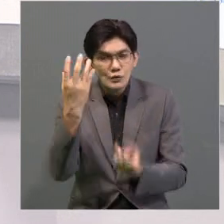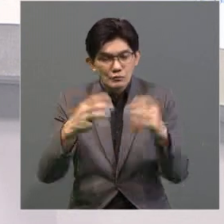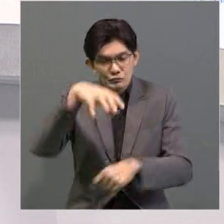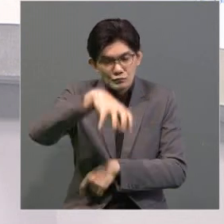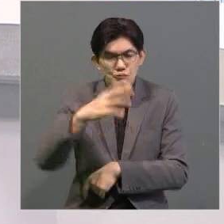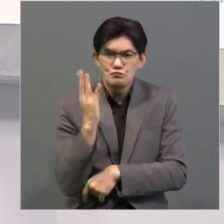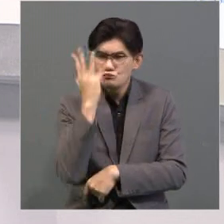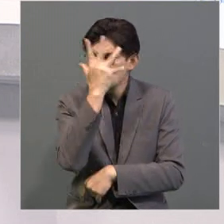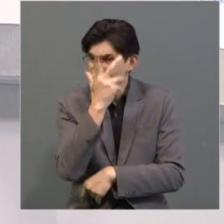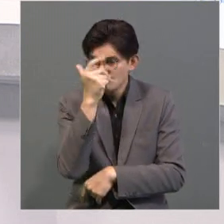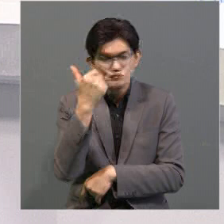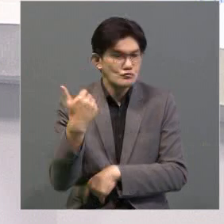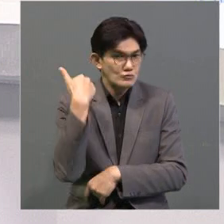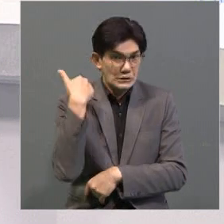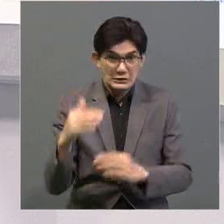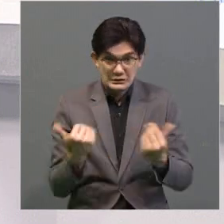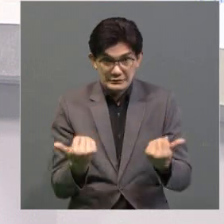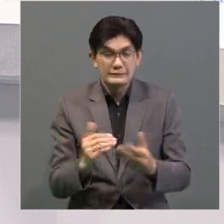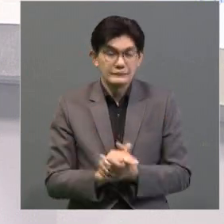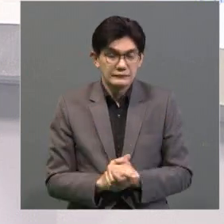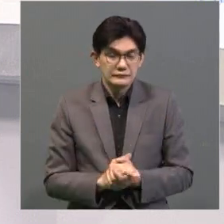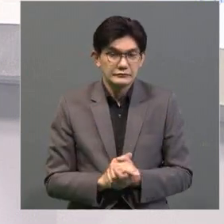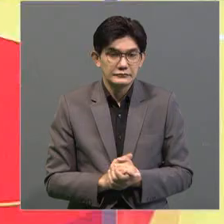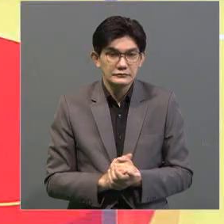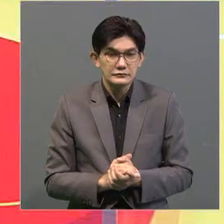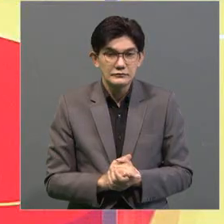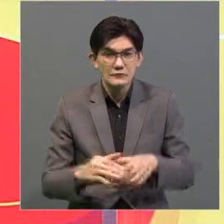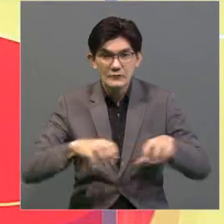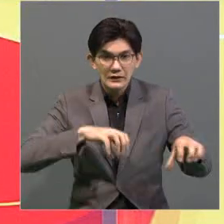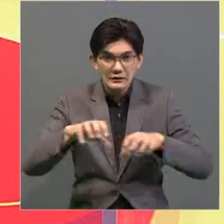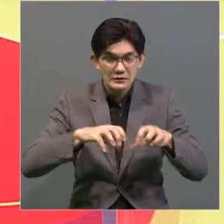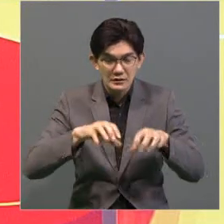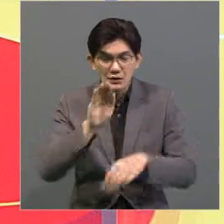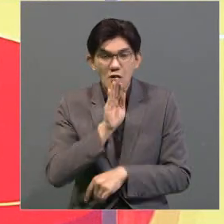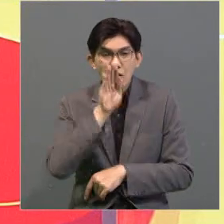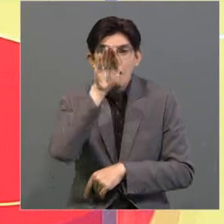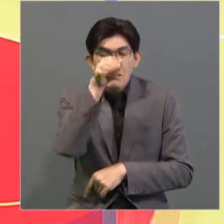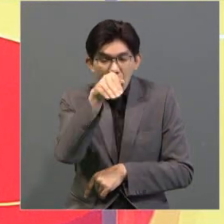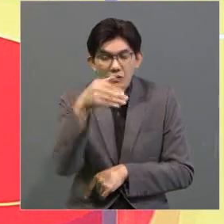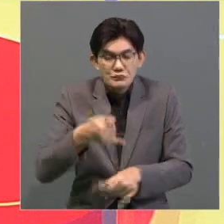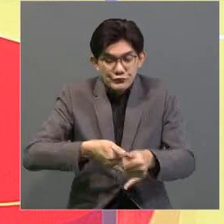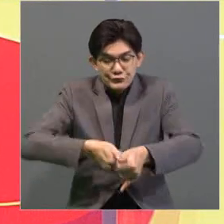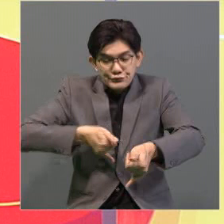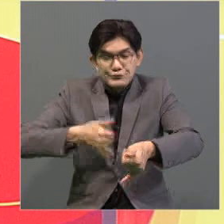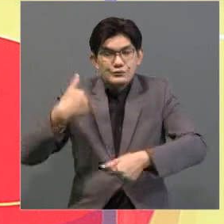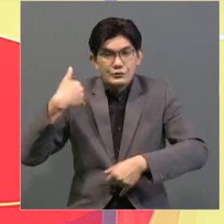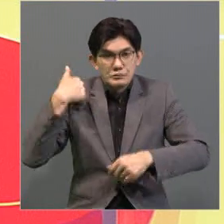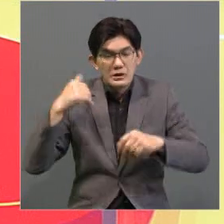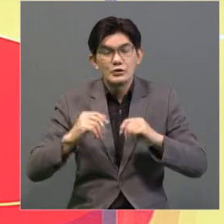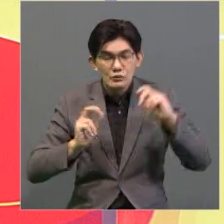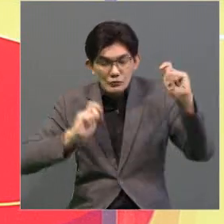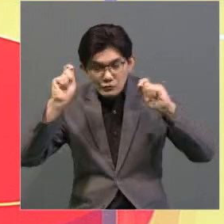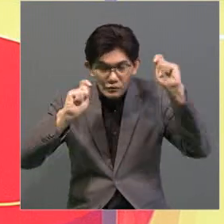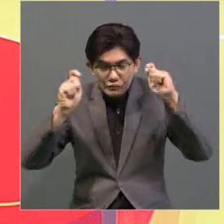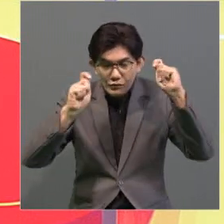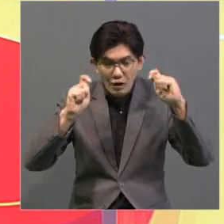ที่สุดของโลกเลยนะคะพี่ป๋องมีน่าภูมิใจจริงๆค่ะที่นั่นเขามีการจัดขบวนช้างแสนรู้เชิดสิงโตนะคะอวยพรให้นักท่องเที่ยว